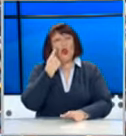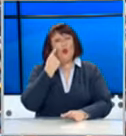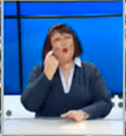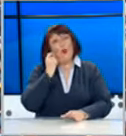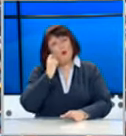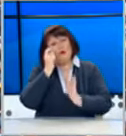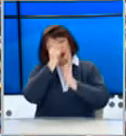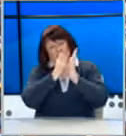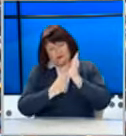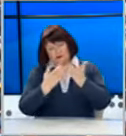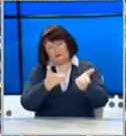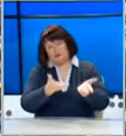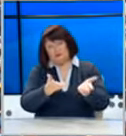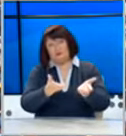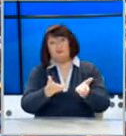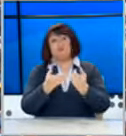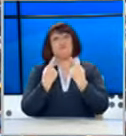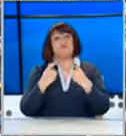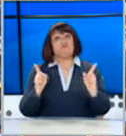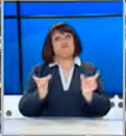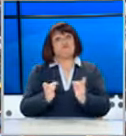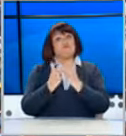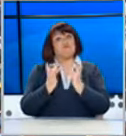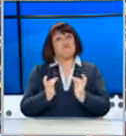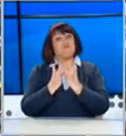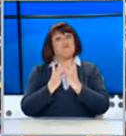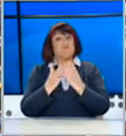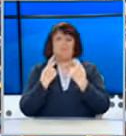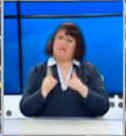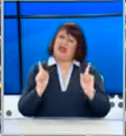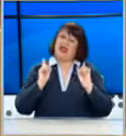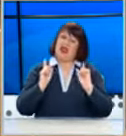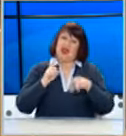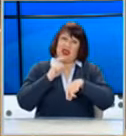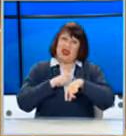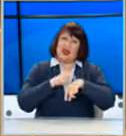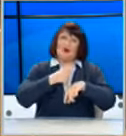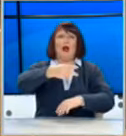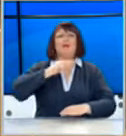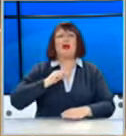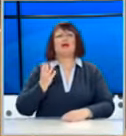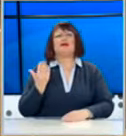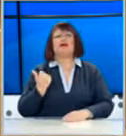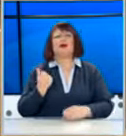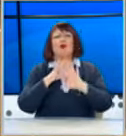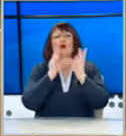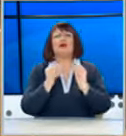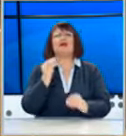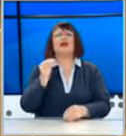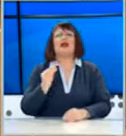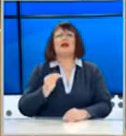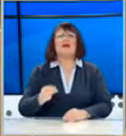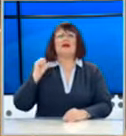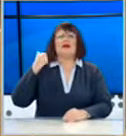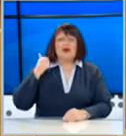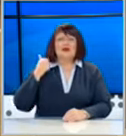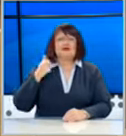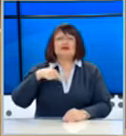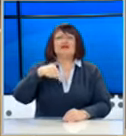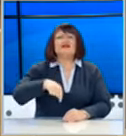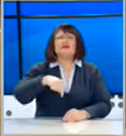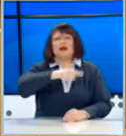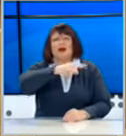Πολλές λοιπόν και περίεργες συμπτώσεις. Αντί λοιπόν να έχουμε μια απάντηση σε όλα αυτά χθες,